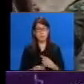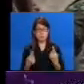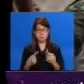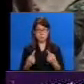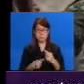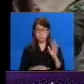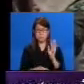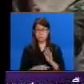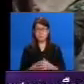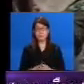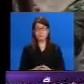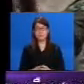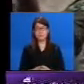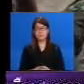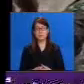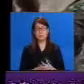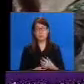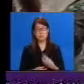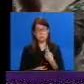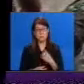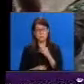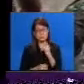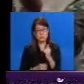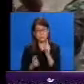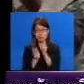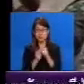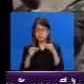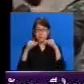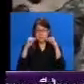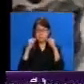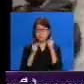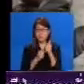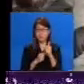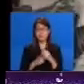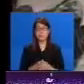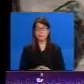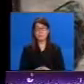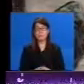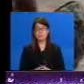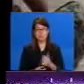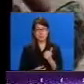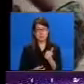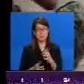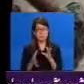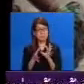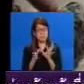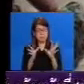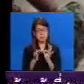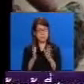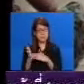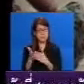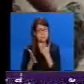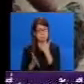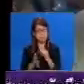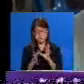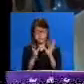ากให้ไปทางไหนก็มีแต่รอยยิ้มไปทางไหนก็ไม่มีพื้นที่สีแดงไม่มีอะไรนะครับไป